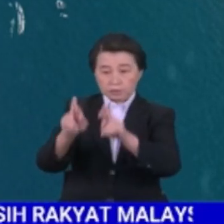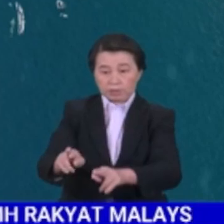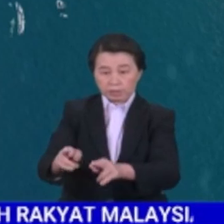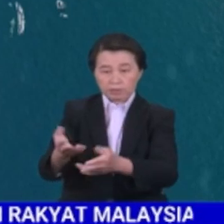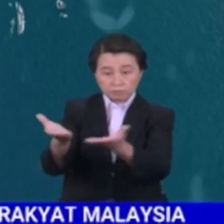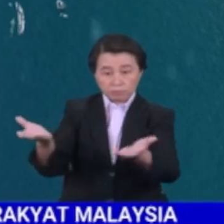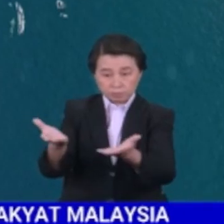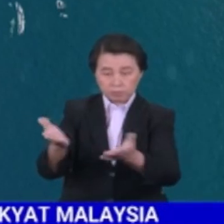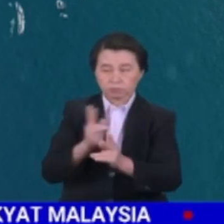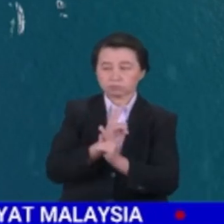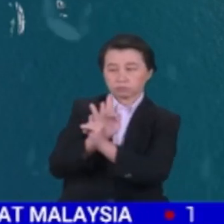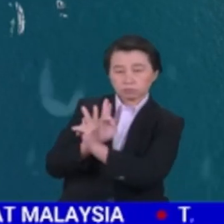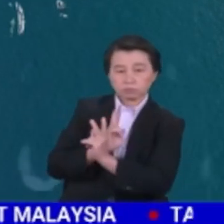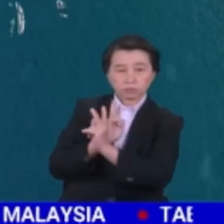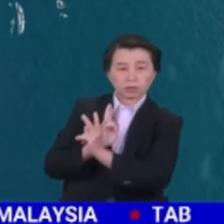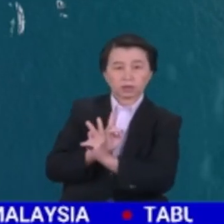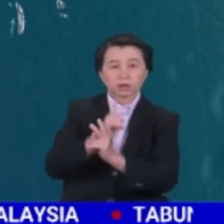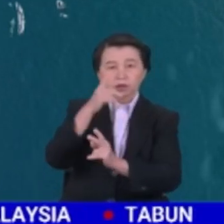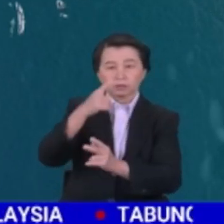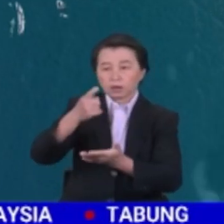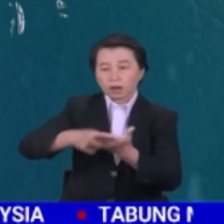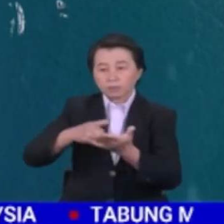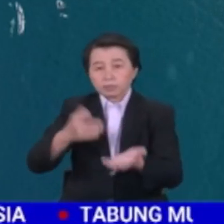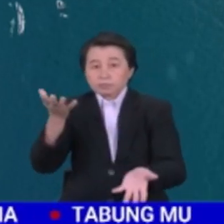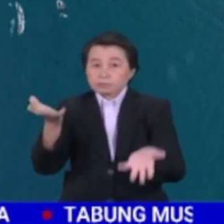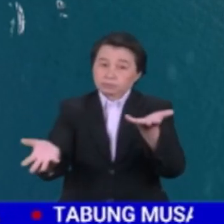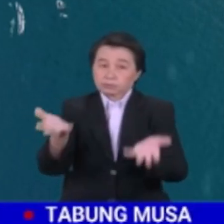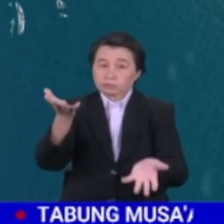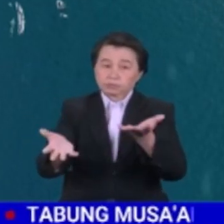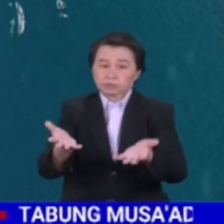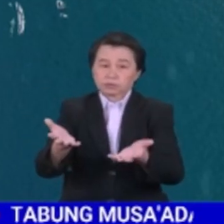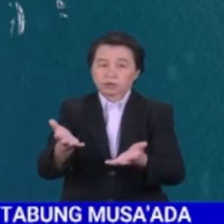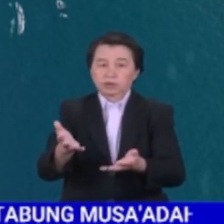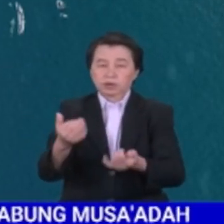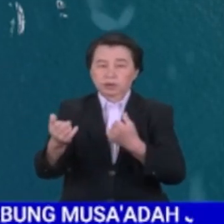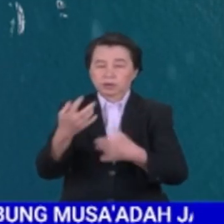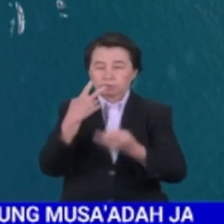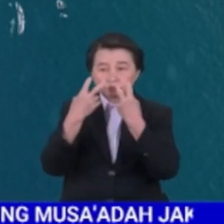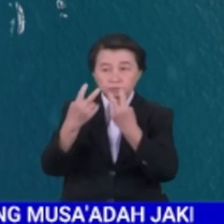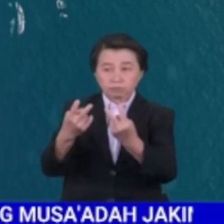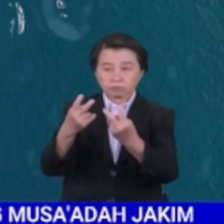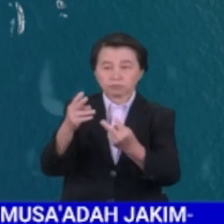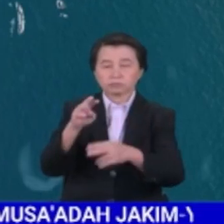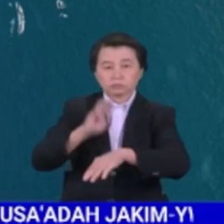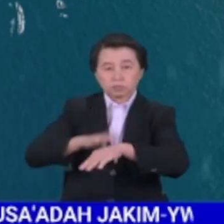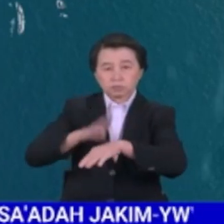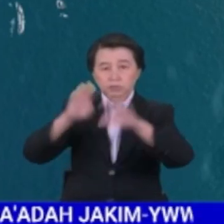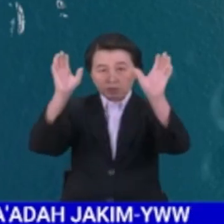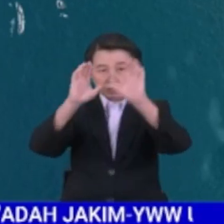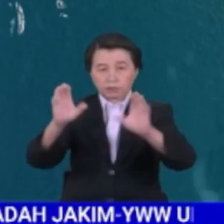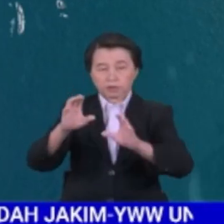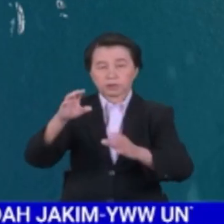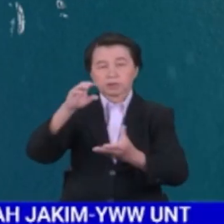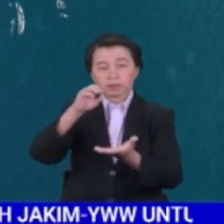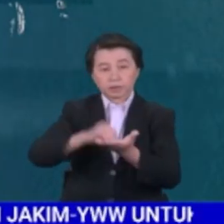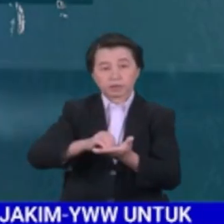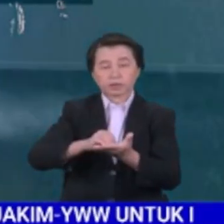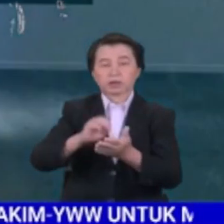setempat agar sentiasa berwaspada untuk sebarang kemungkinan dan terus kemaskini dengan amaran cuaca terkini di Map